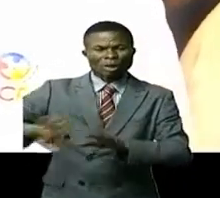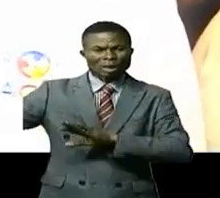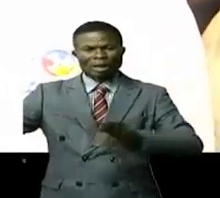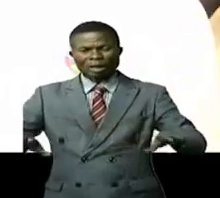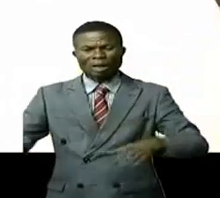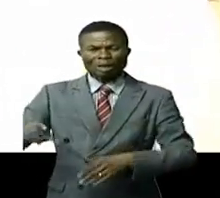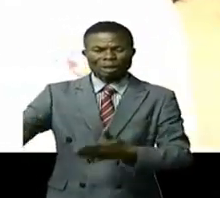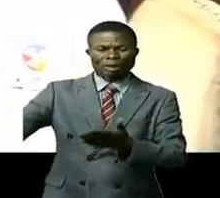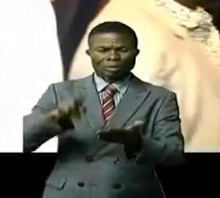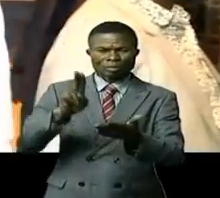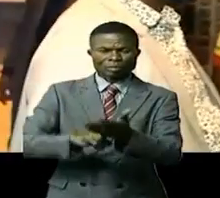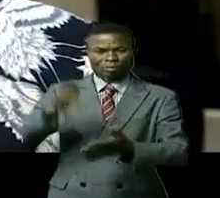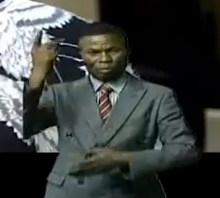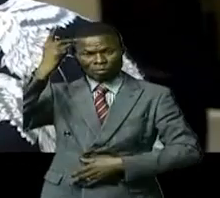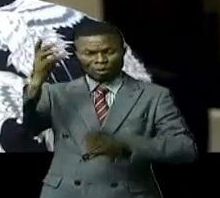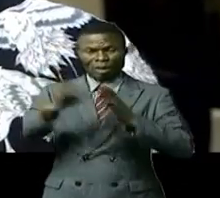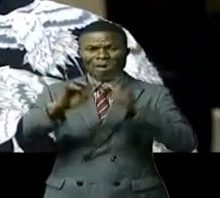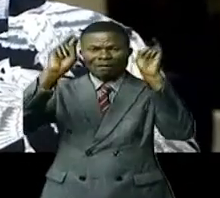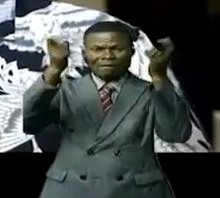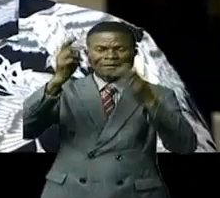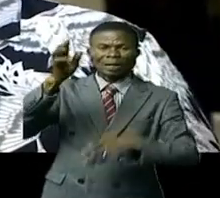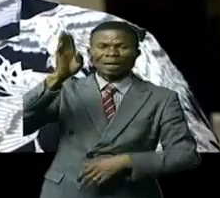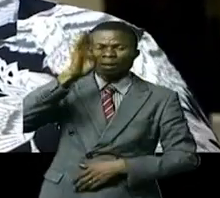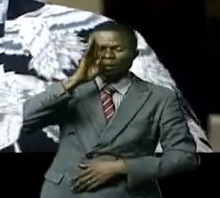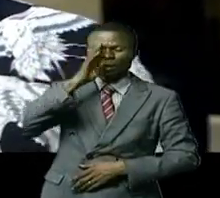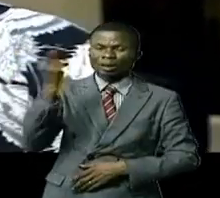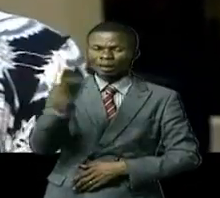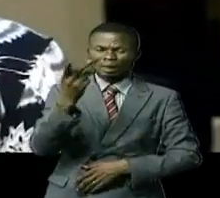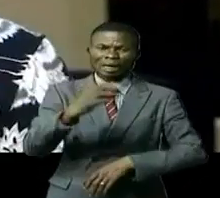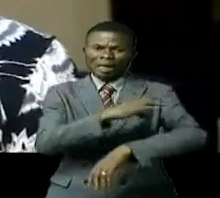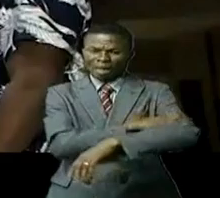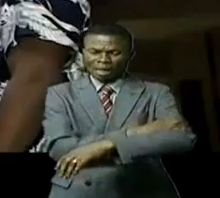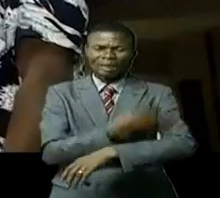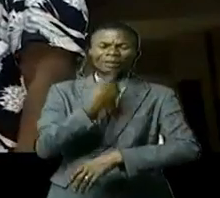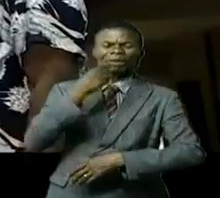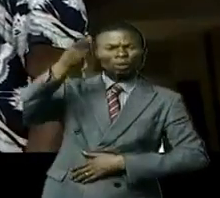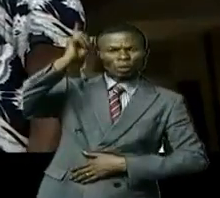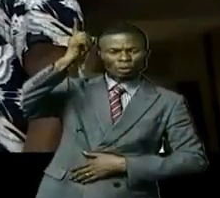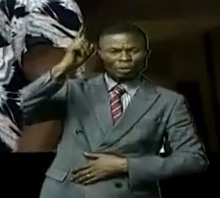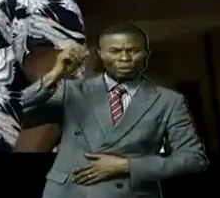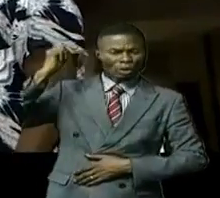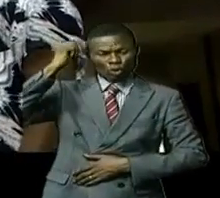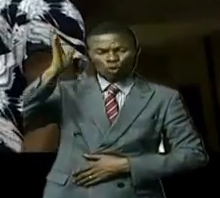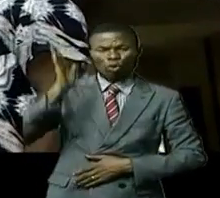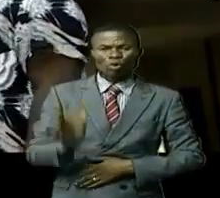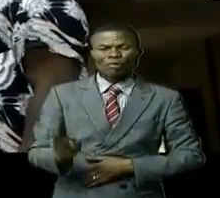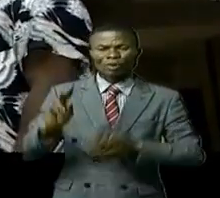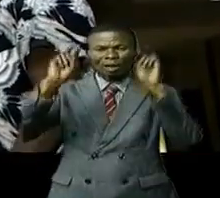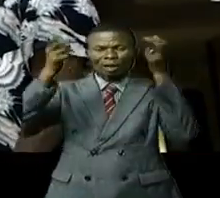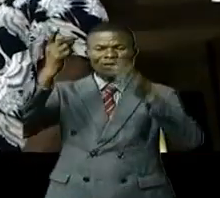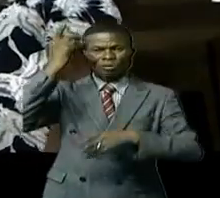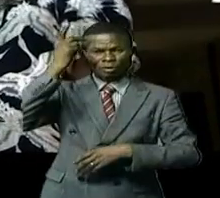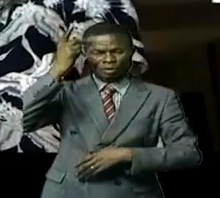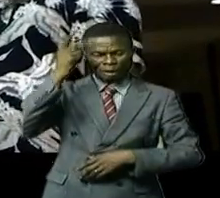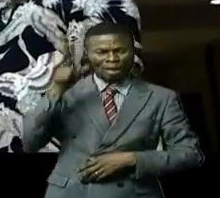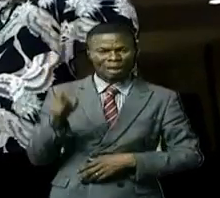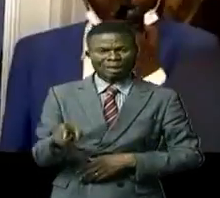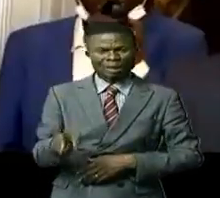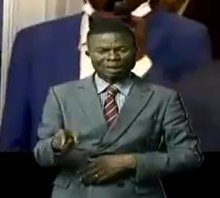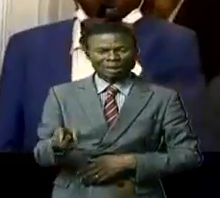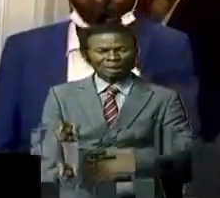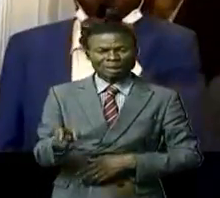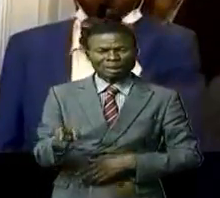signé entre Kinshasa et Bruxelles, deux capitales liées par l'histoire, le gouverneur de la ville de Kinshasa, Jean-Tini Ngobila Maka,